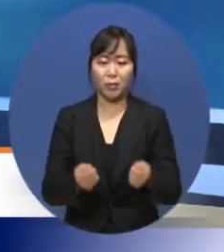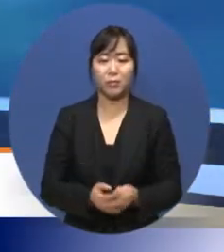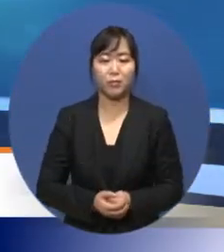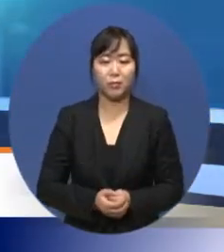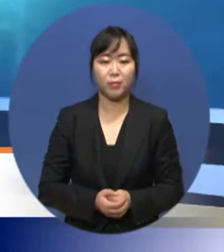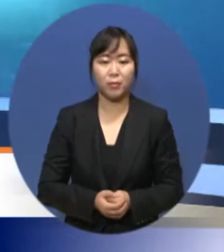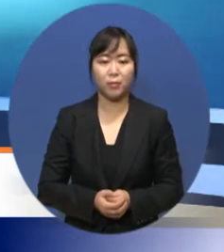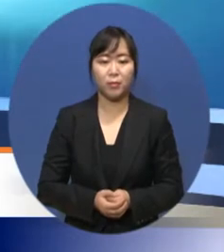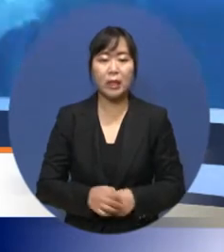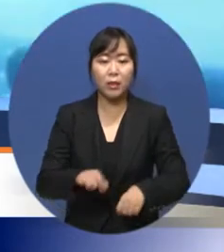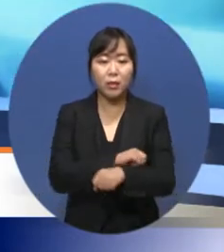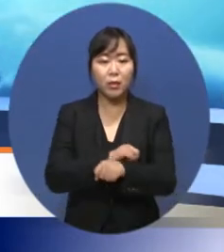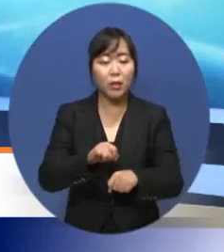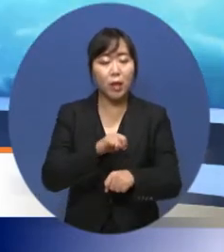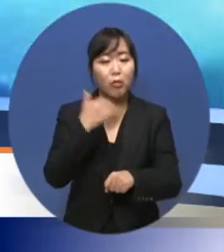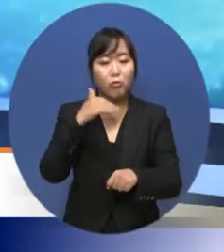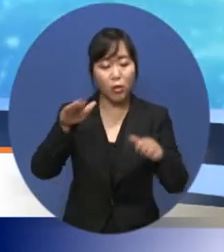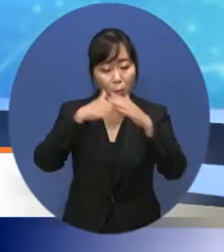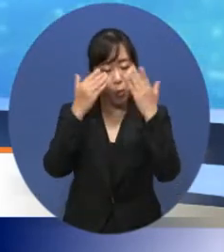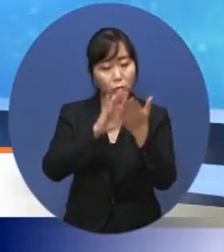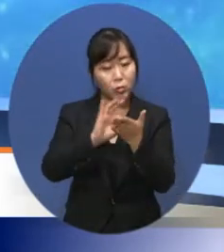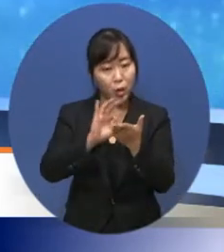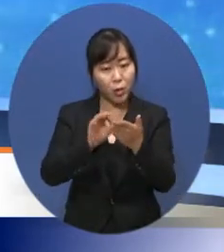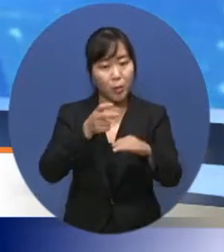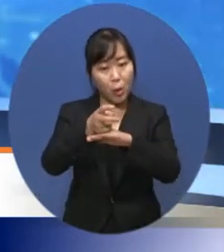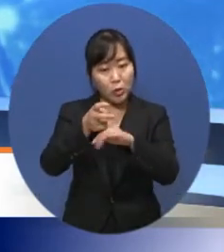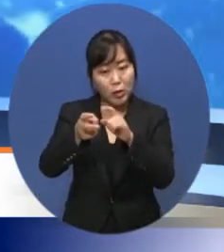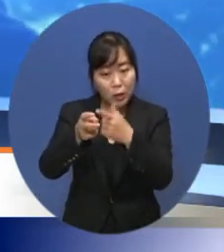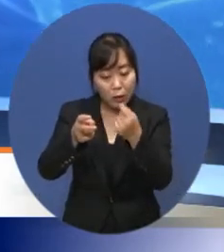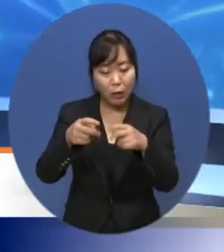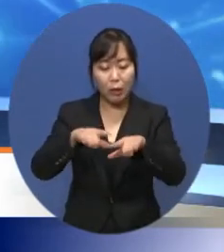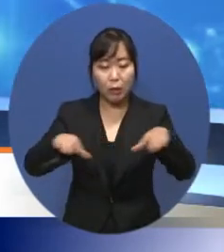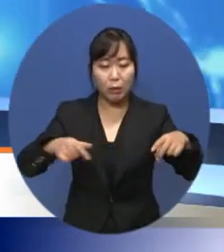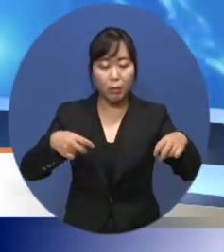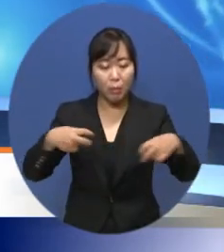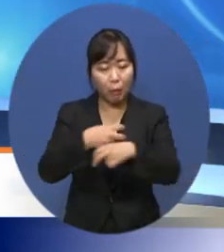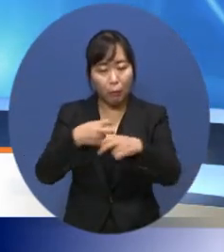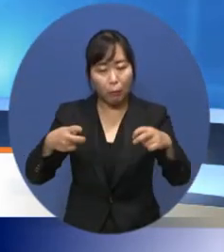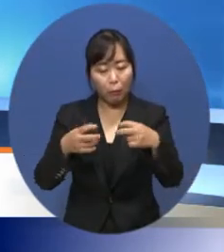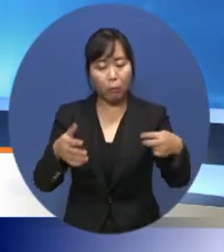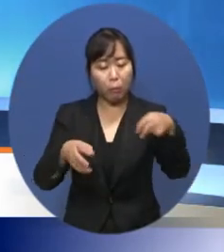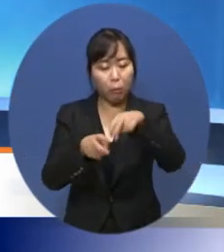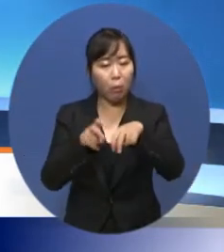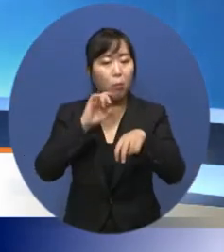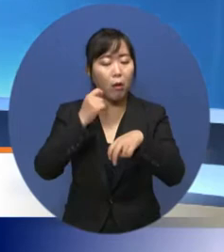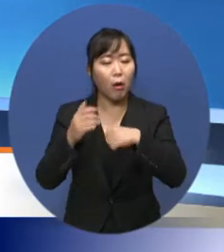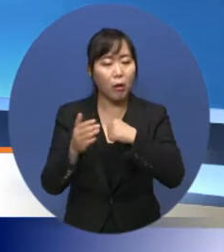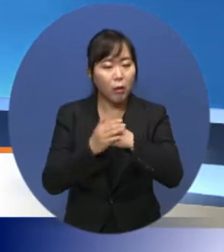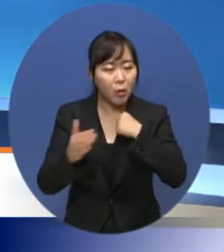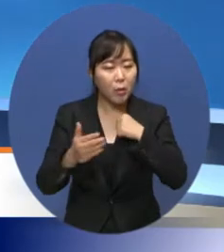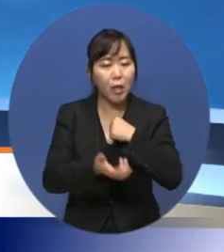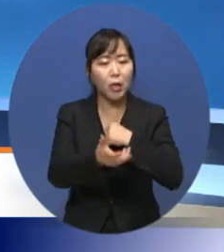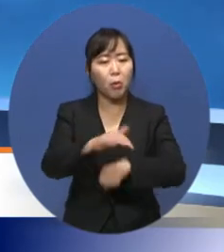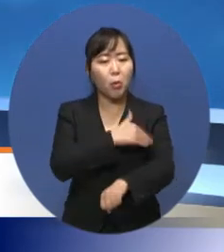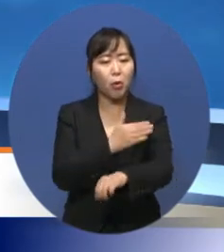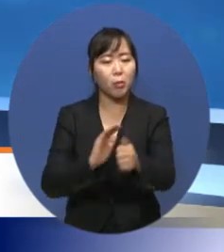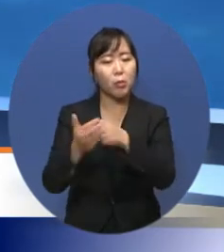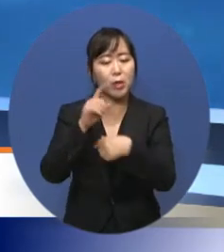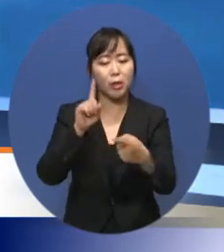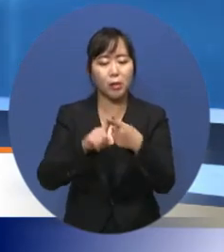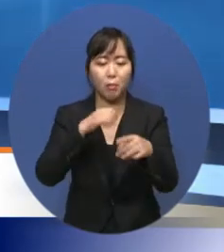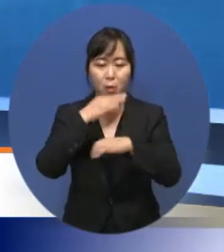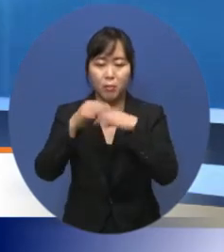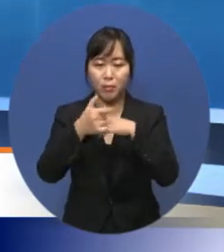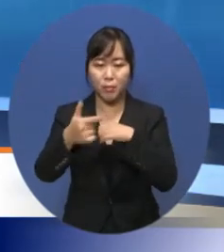있는데요. 특히 누구나 이용하는 버스와 같은 대중교통을 타기가 어려워 이동권 보장에 대한 목소리가